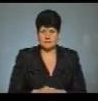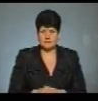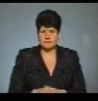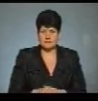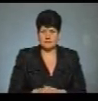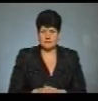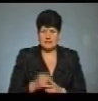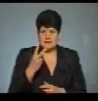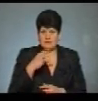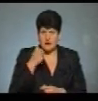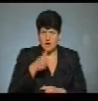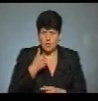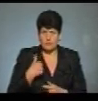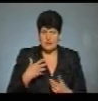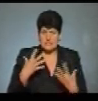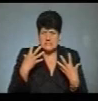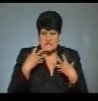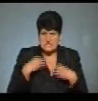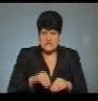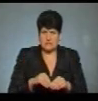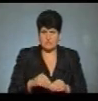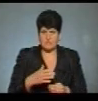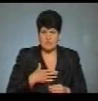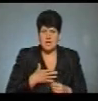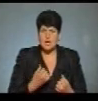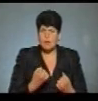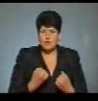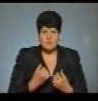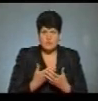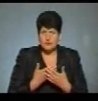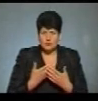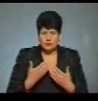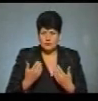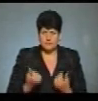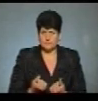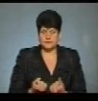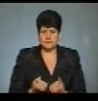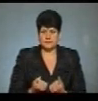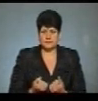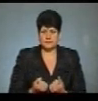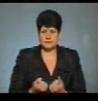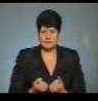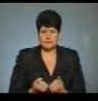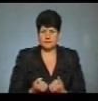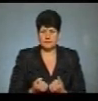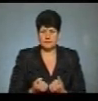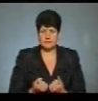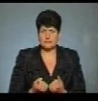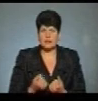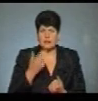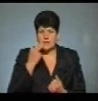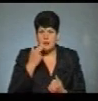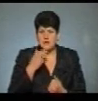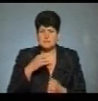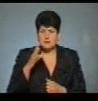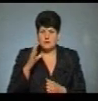Тобто за 2 роки він мене з'їв повністю. Мій дитя не то, що на нулі, а від такого мінусу йому, що ви насмерк себе